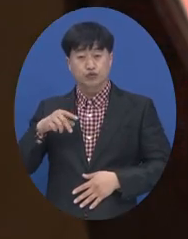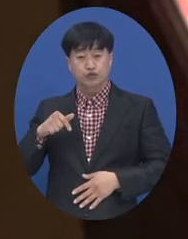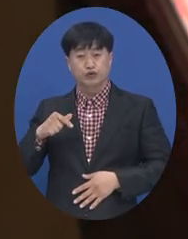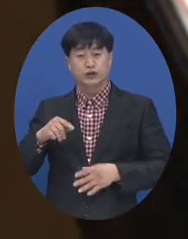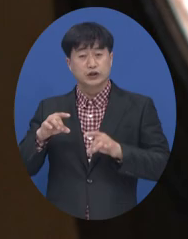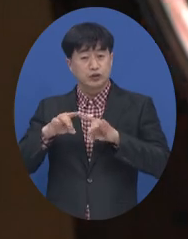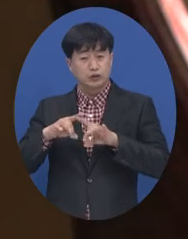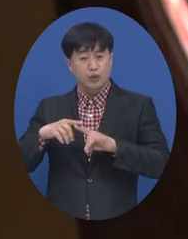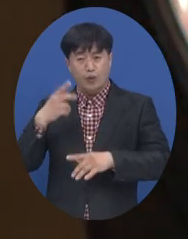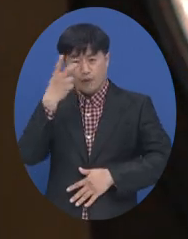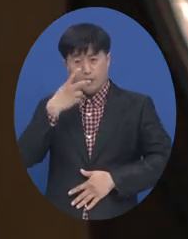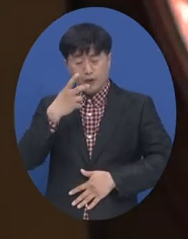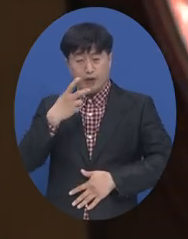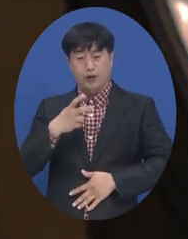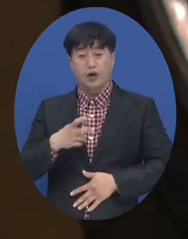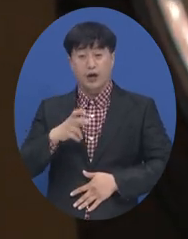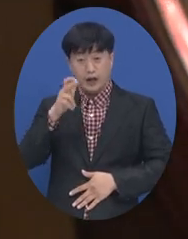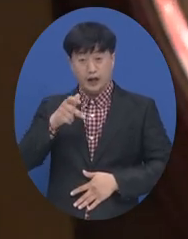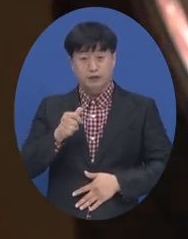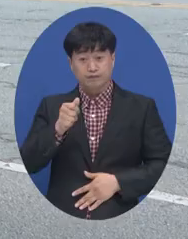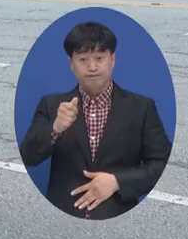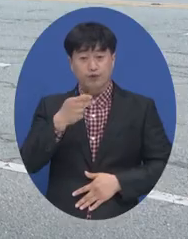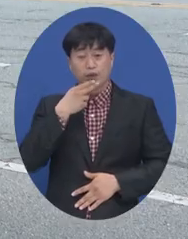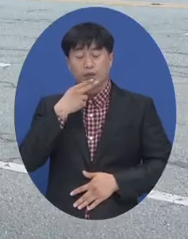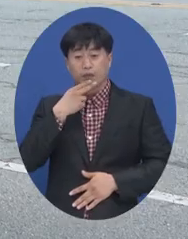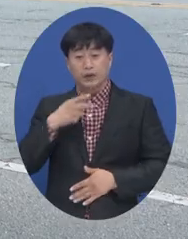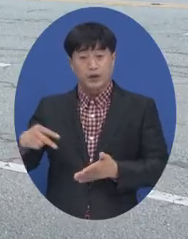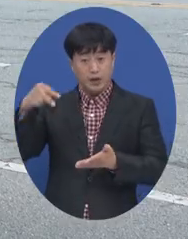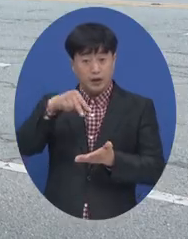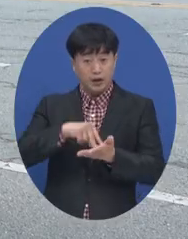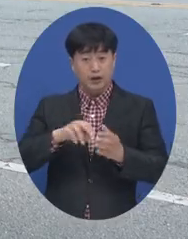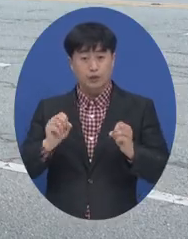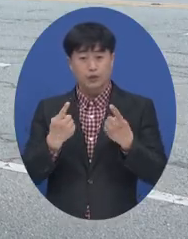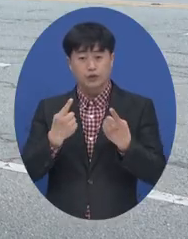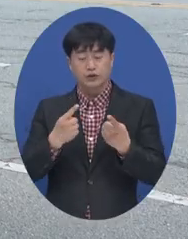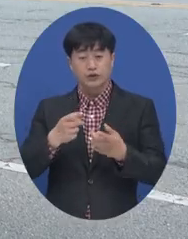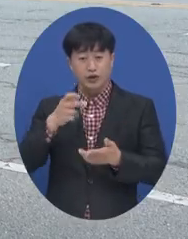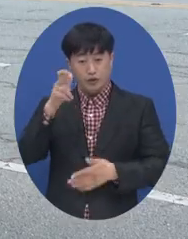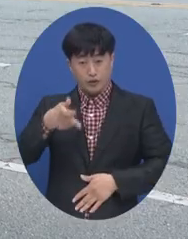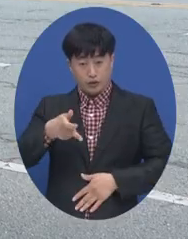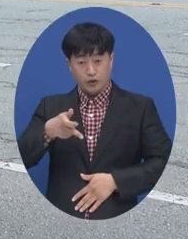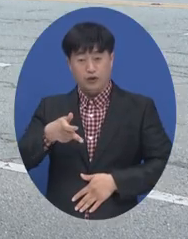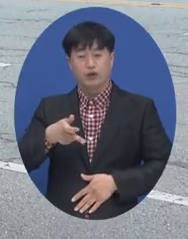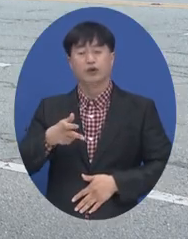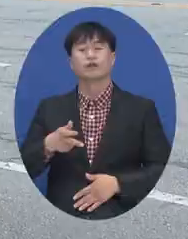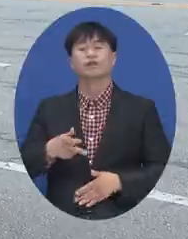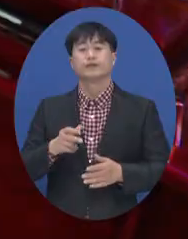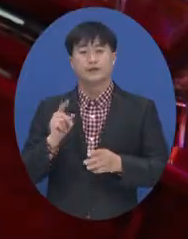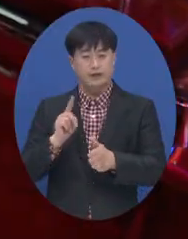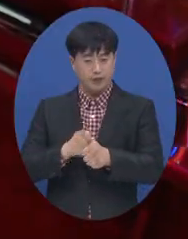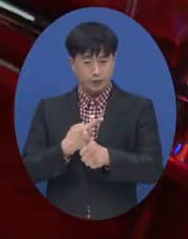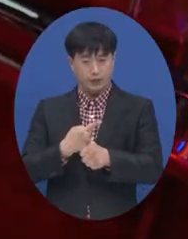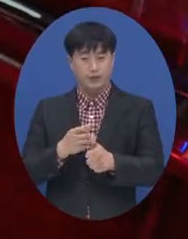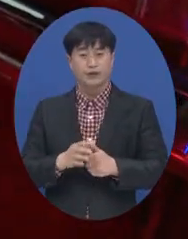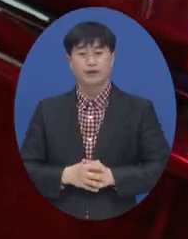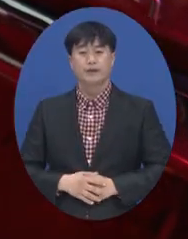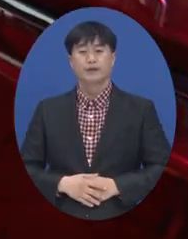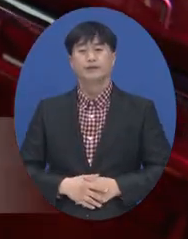감지해 교통카드를 찍지 않고도 승차와 동시에 요금 결제가 자동으로 되고